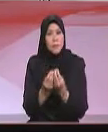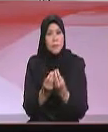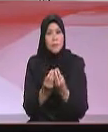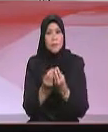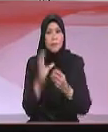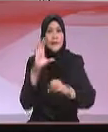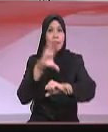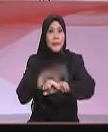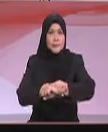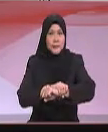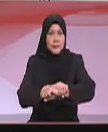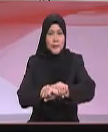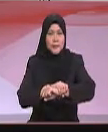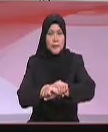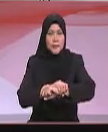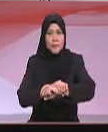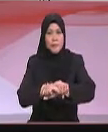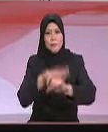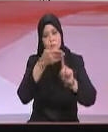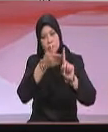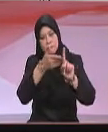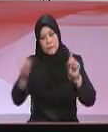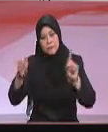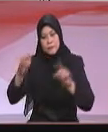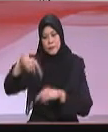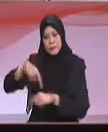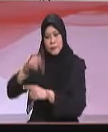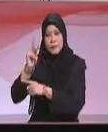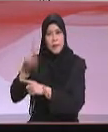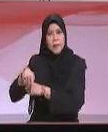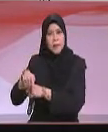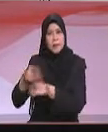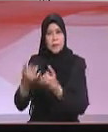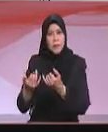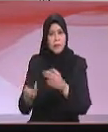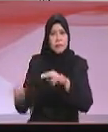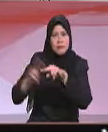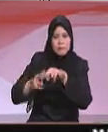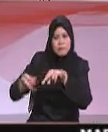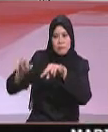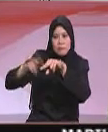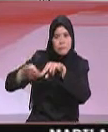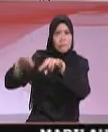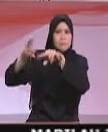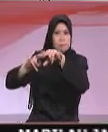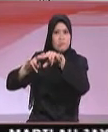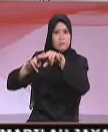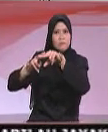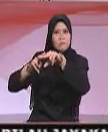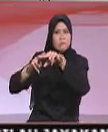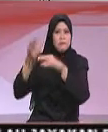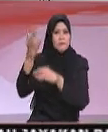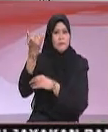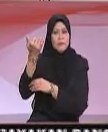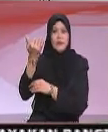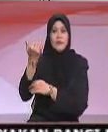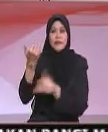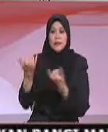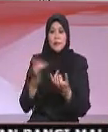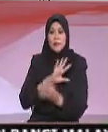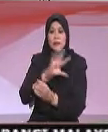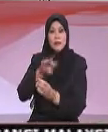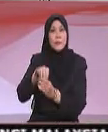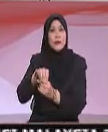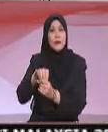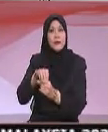tangkapan akibat pelanggaran PKP ini meningkat dari sehari ke sehari, khususnya